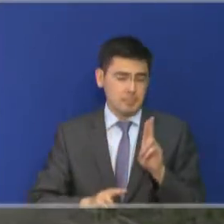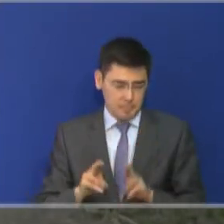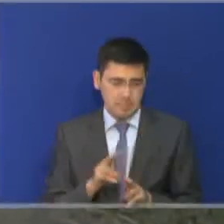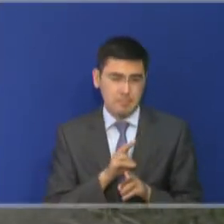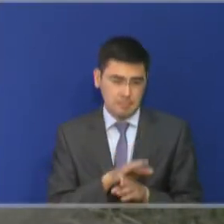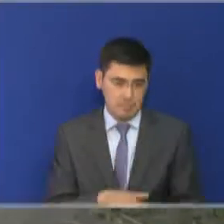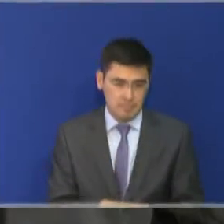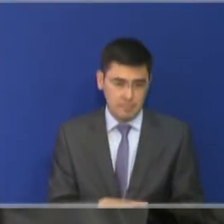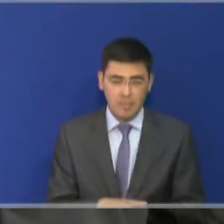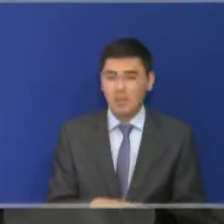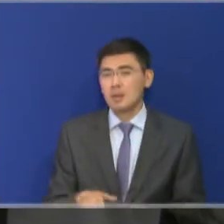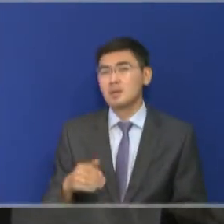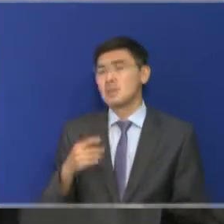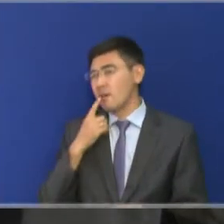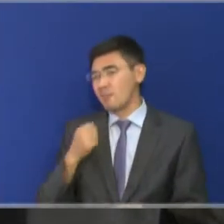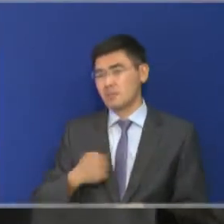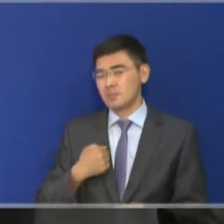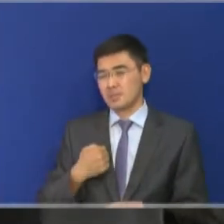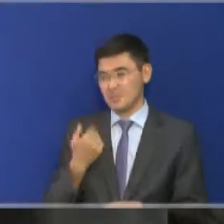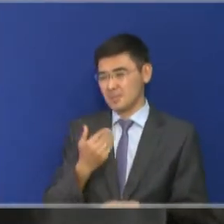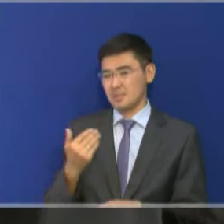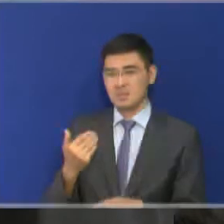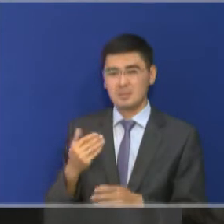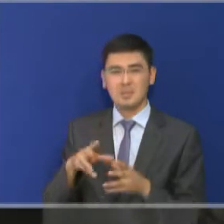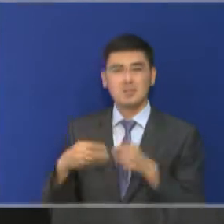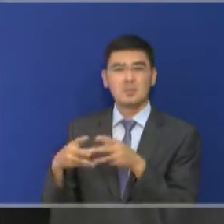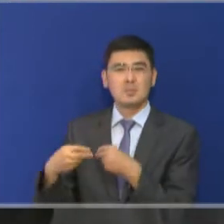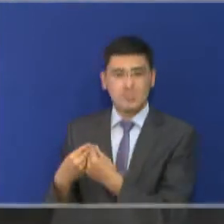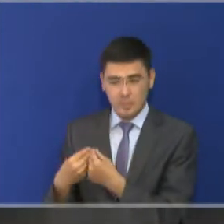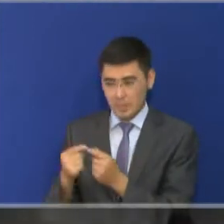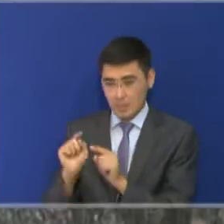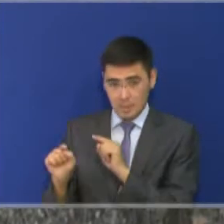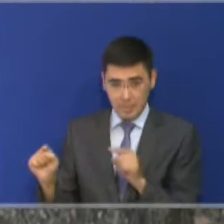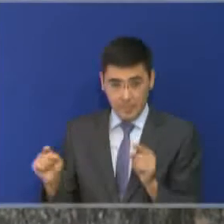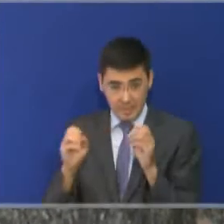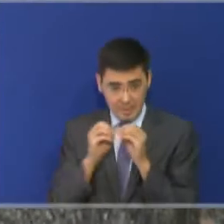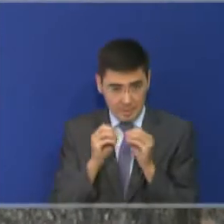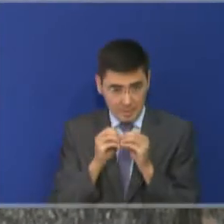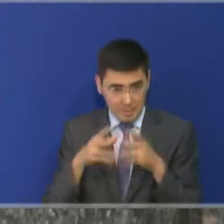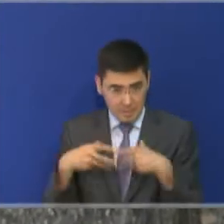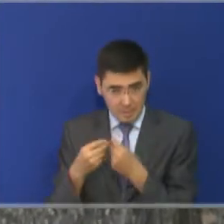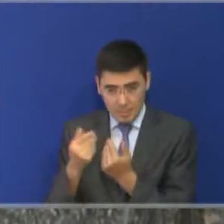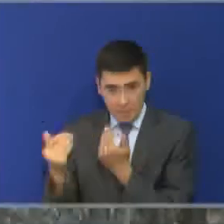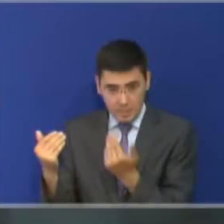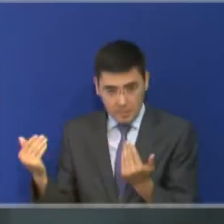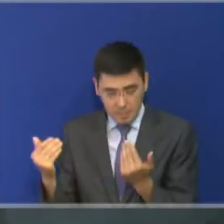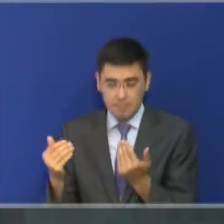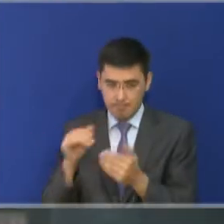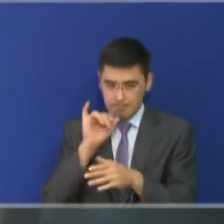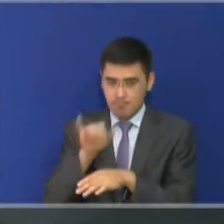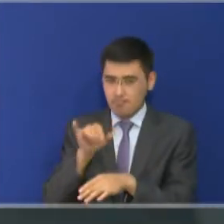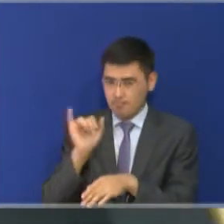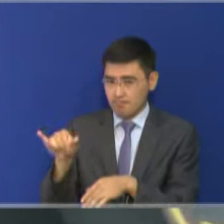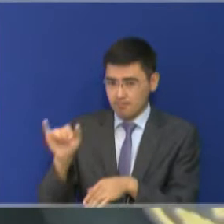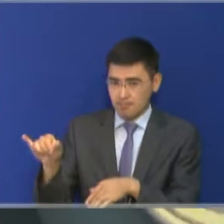олар Семей гарнизонына қарасты әскери бөлімдерде қызмет етіп жүрген 10 әскери қызметкердің отбасына барды.